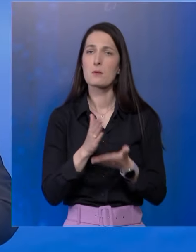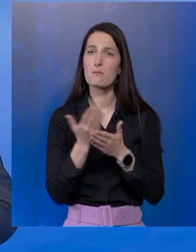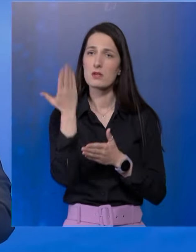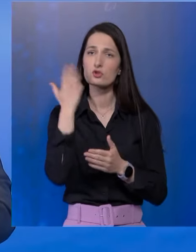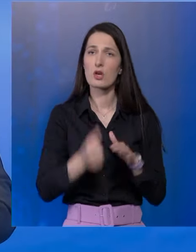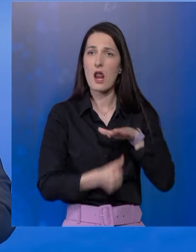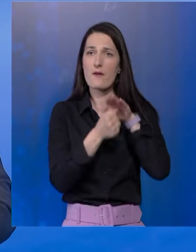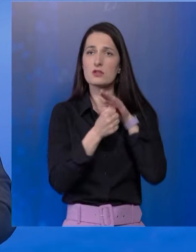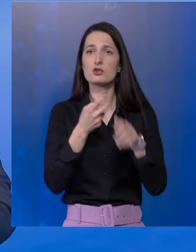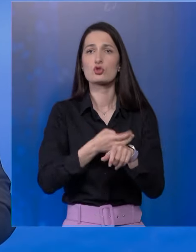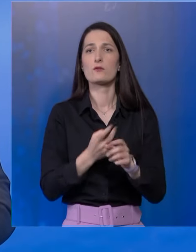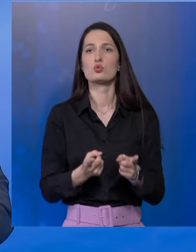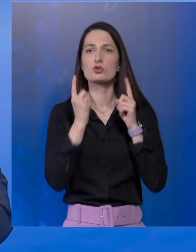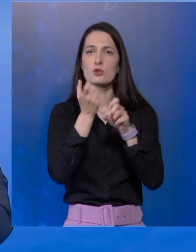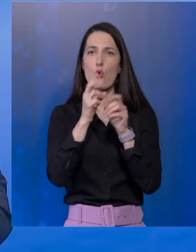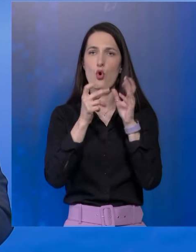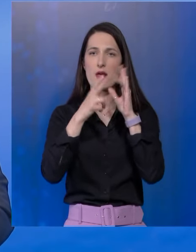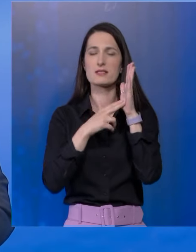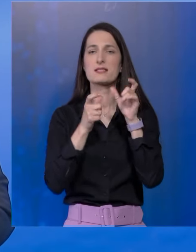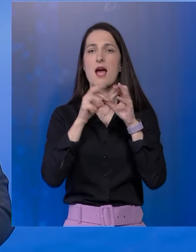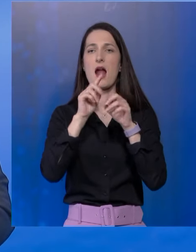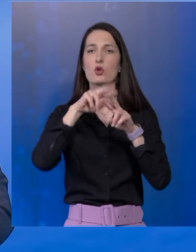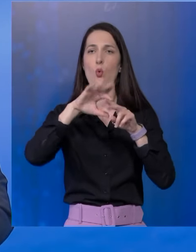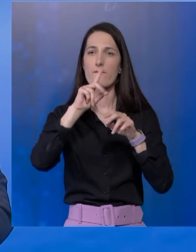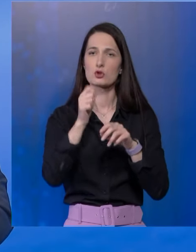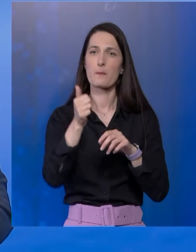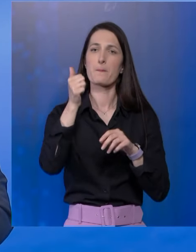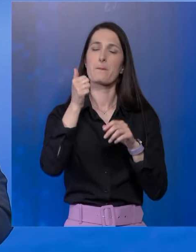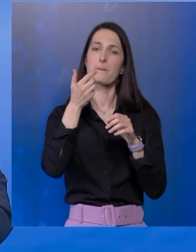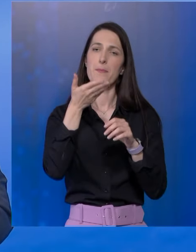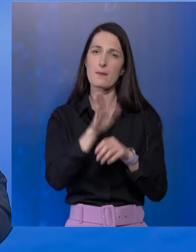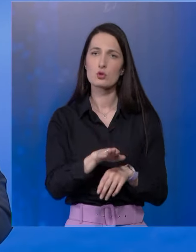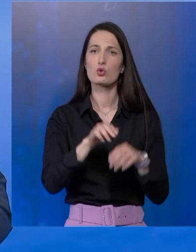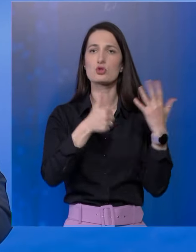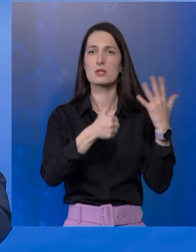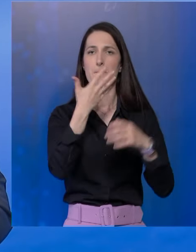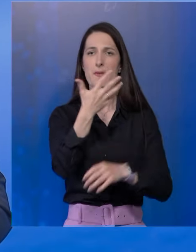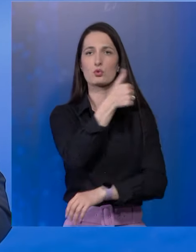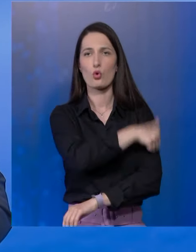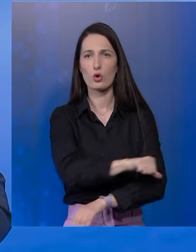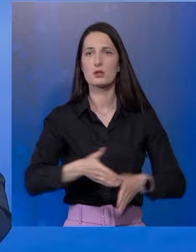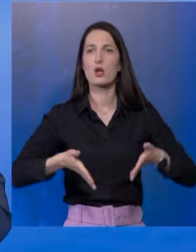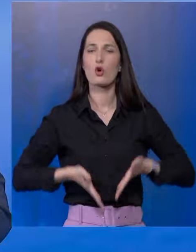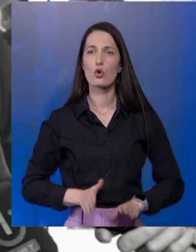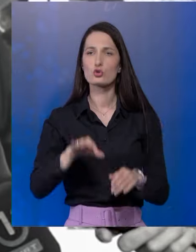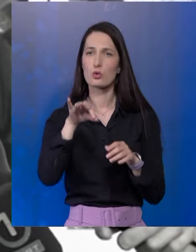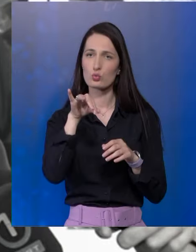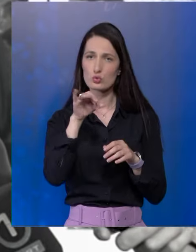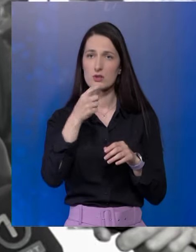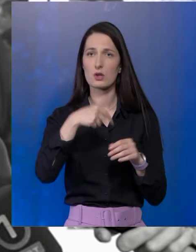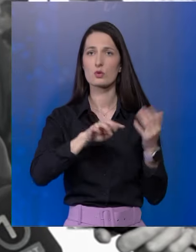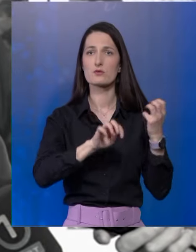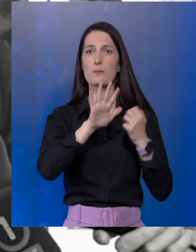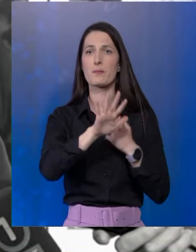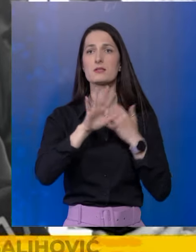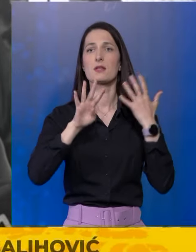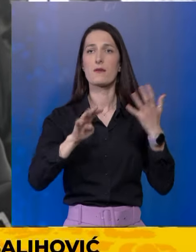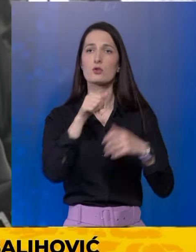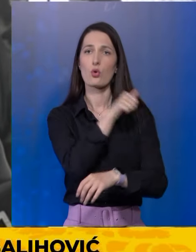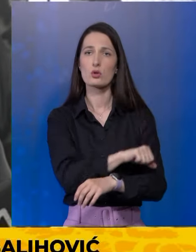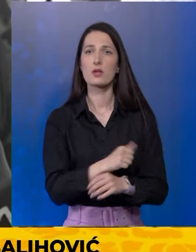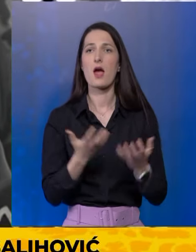Bivši glavni državni tužilac Goran Salihović preminuo je u 65. godini. Rođen je u Tuzli 1959. a